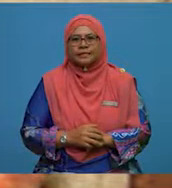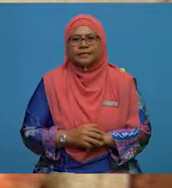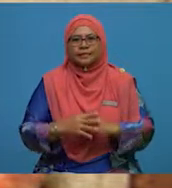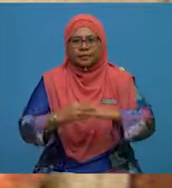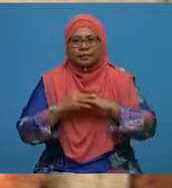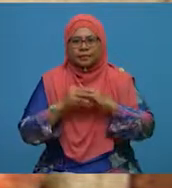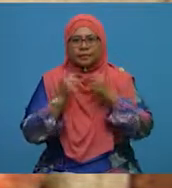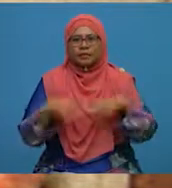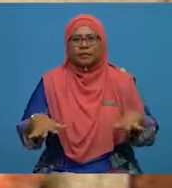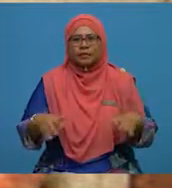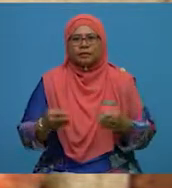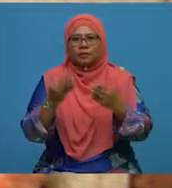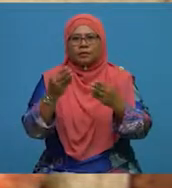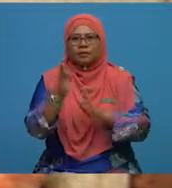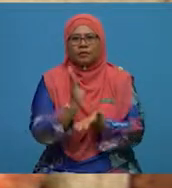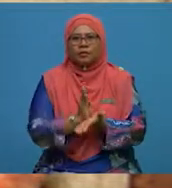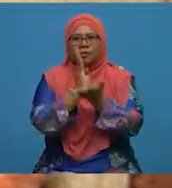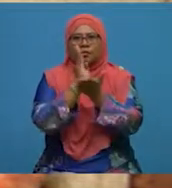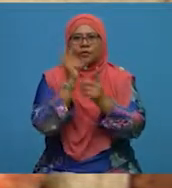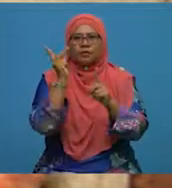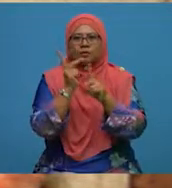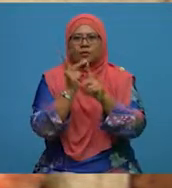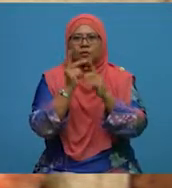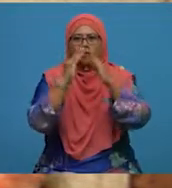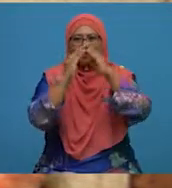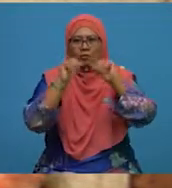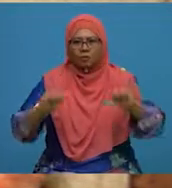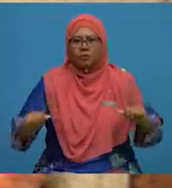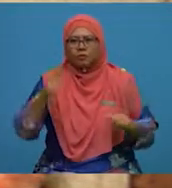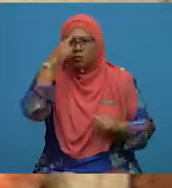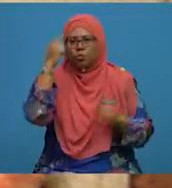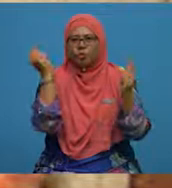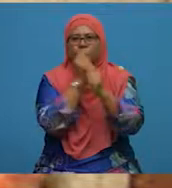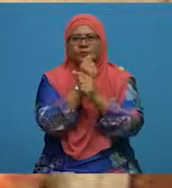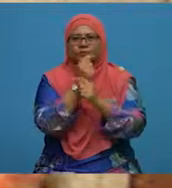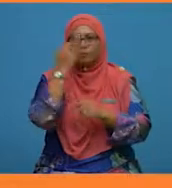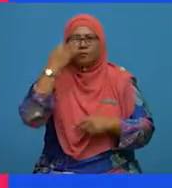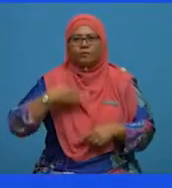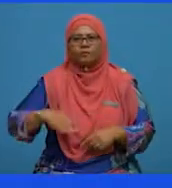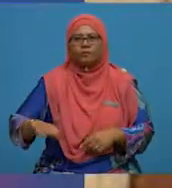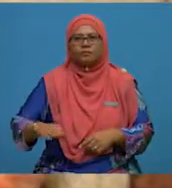British telah memberi bantuan kepada Mesir untuk menentang Perancis.